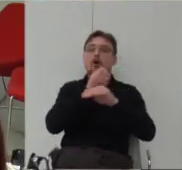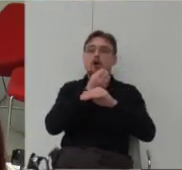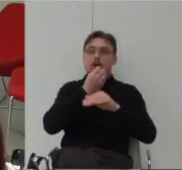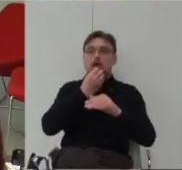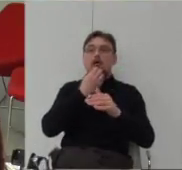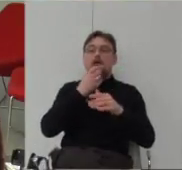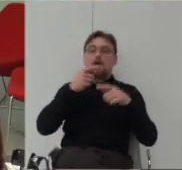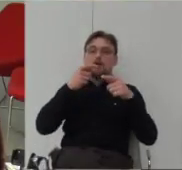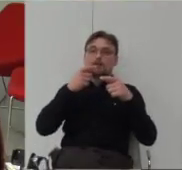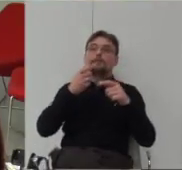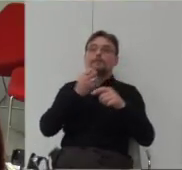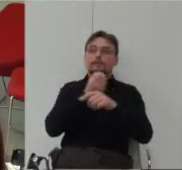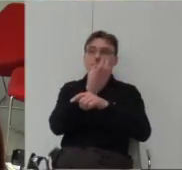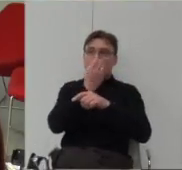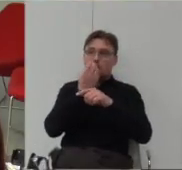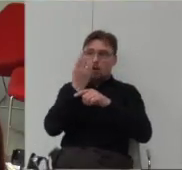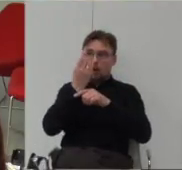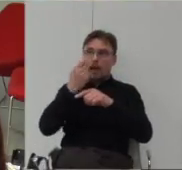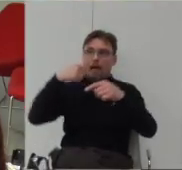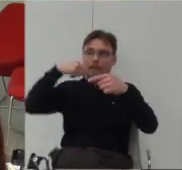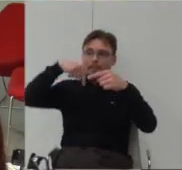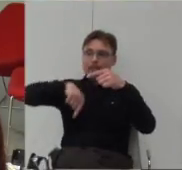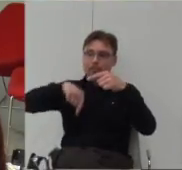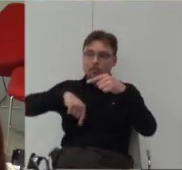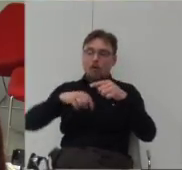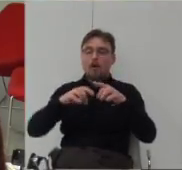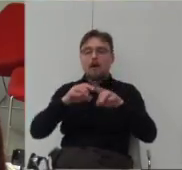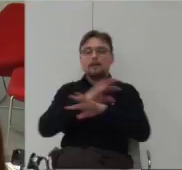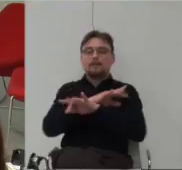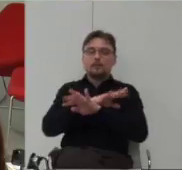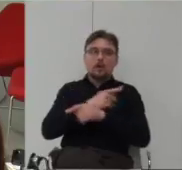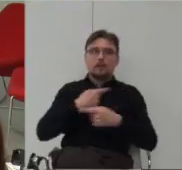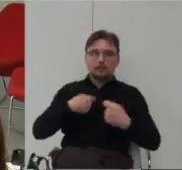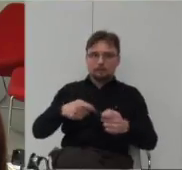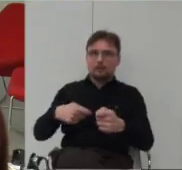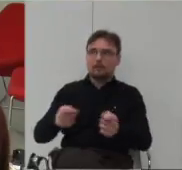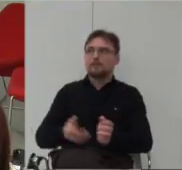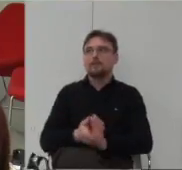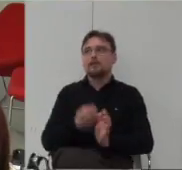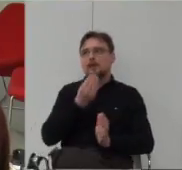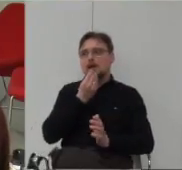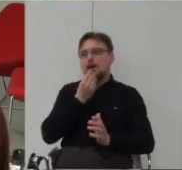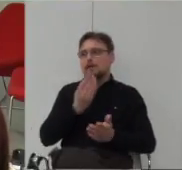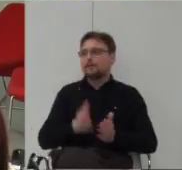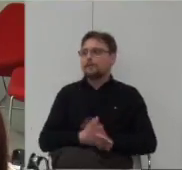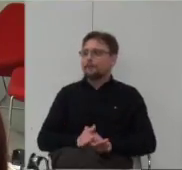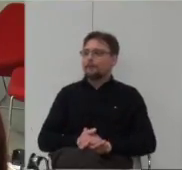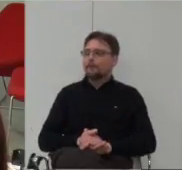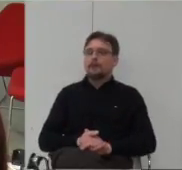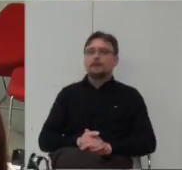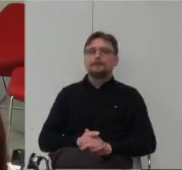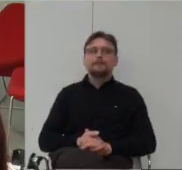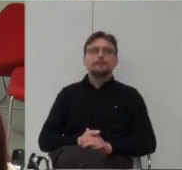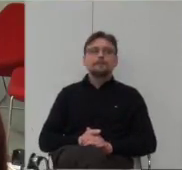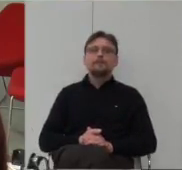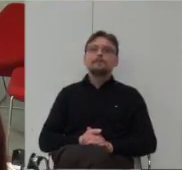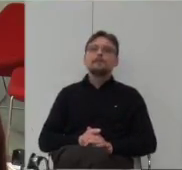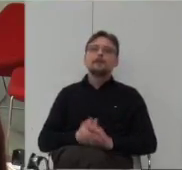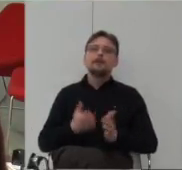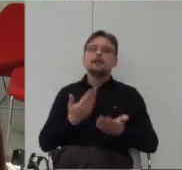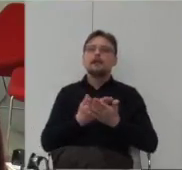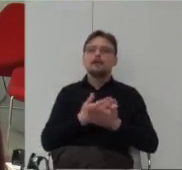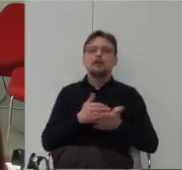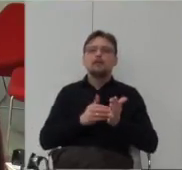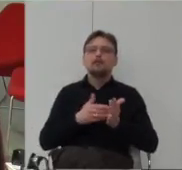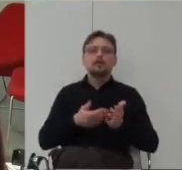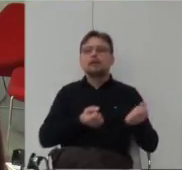w restauracji na dole, w tym samym budynku albo w najbliższej okolicy. Chodzi o jak największe ograniczenie